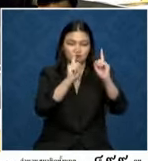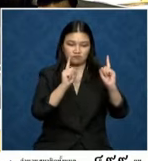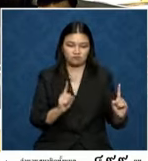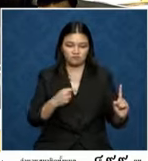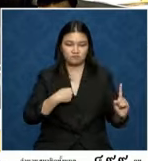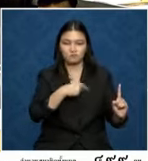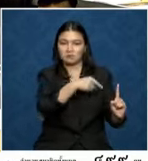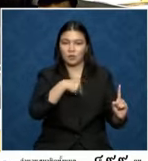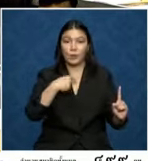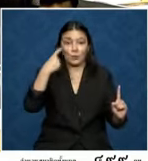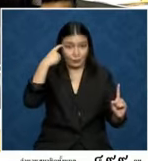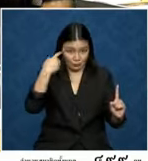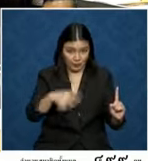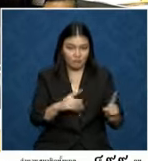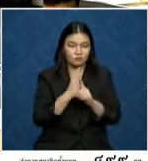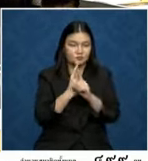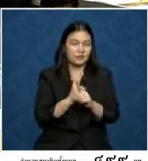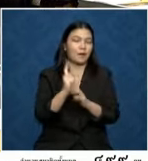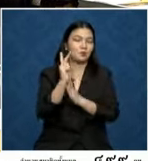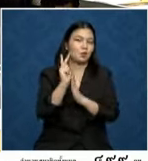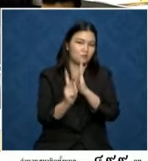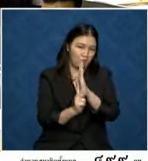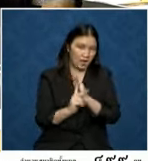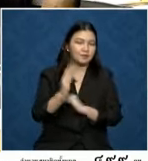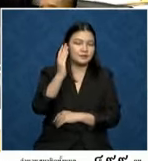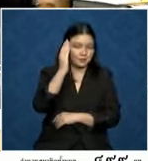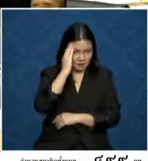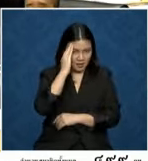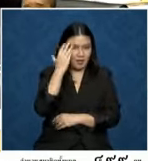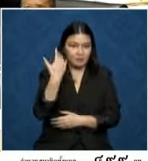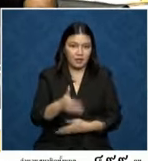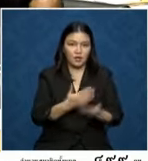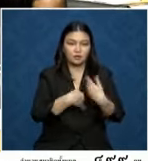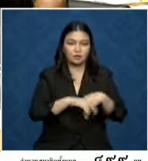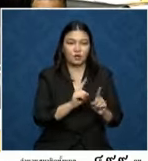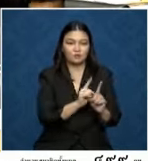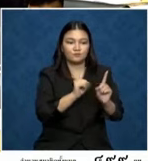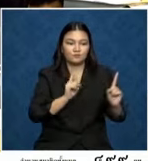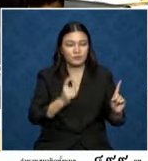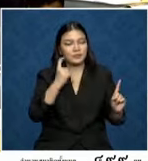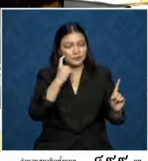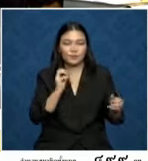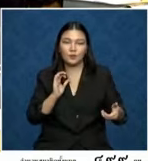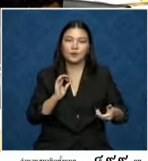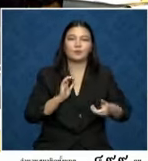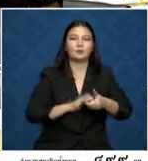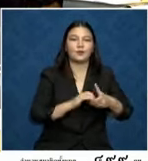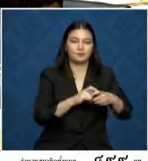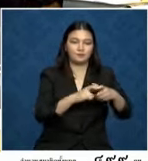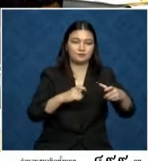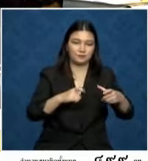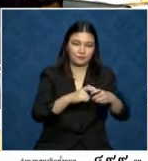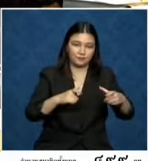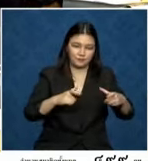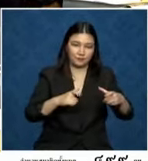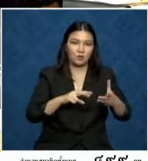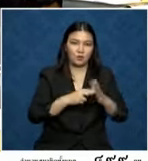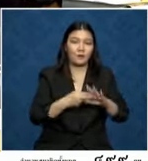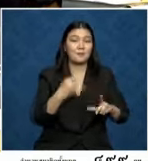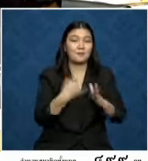าระผูกพันข้อกฎหมายต่างๆและยินยอมตกลงที่จะผูกพันกันทั้งในทางแพ่งและทางอาญา